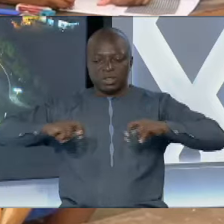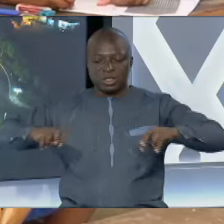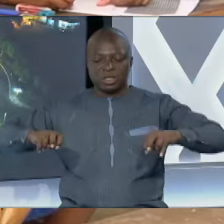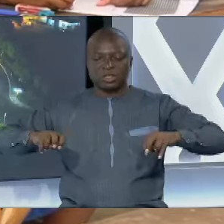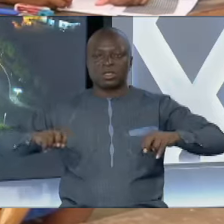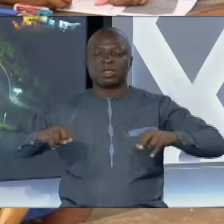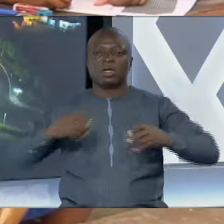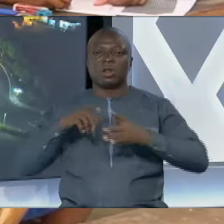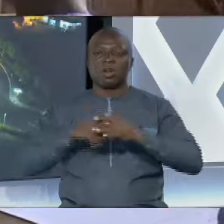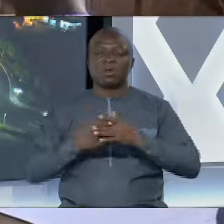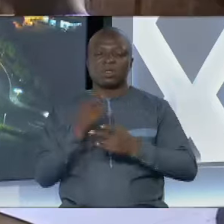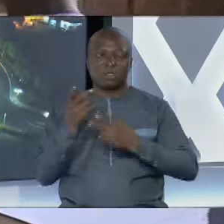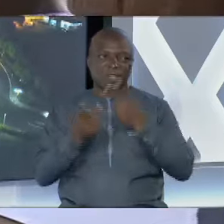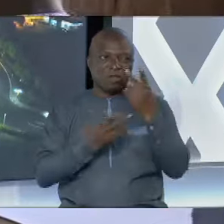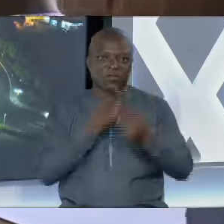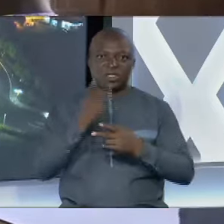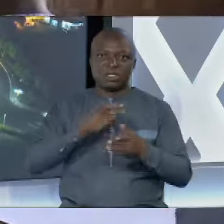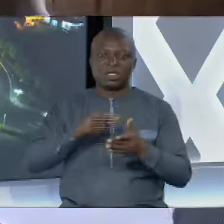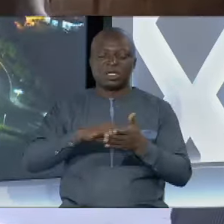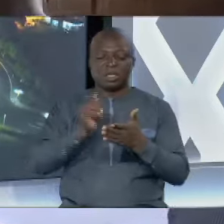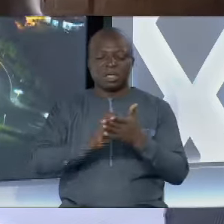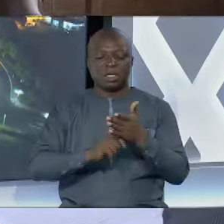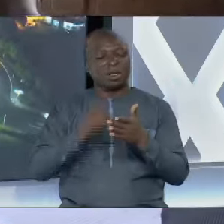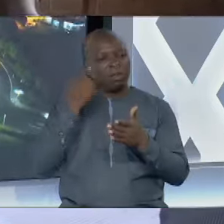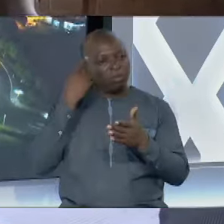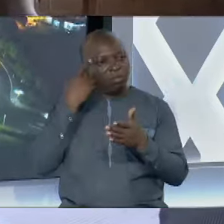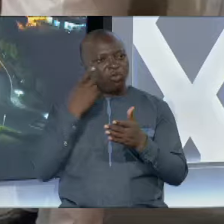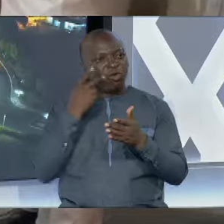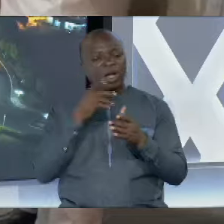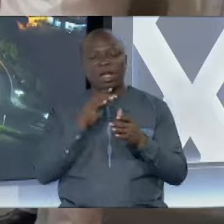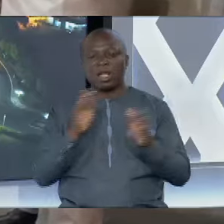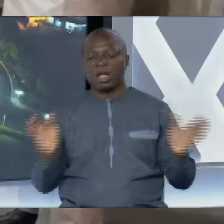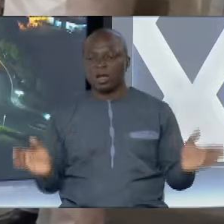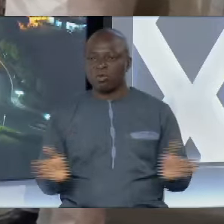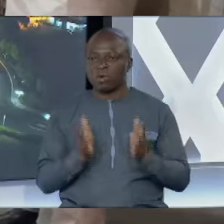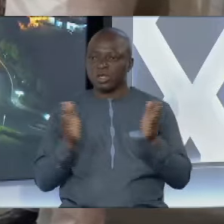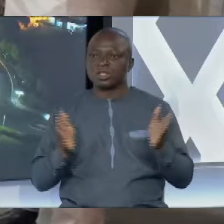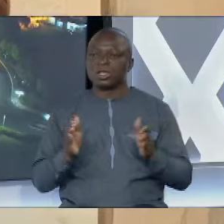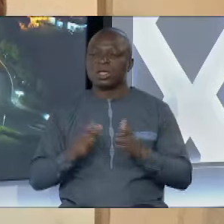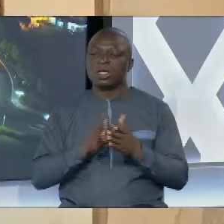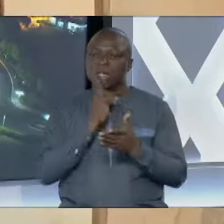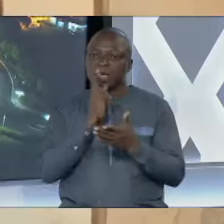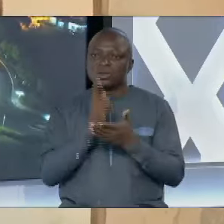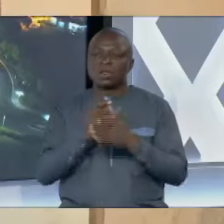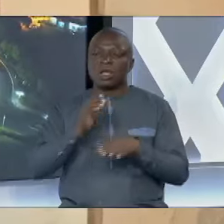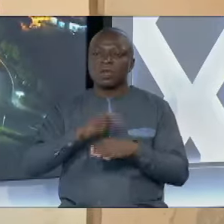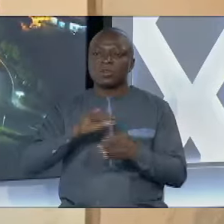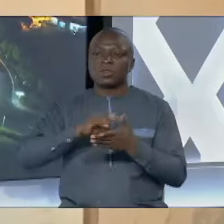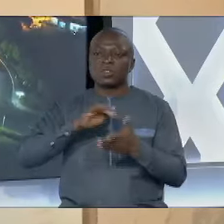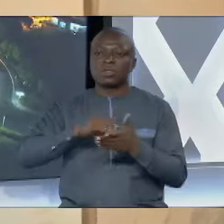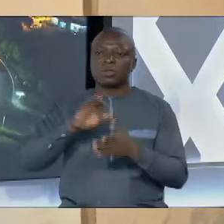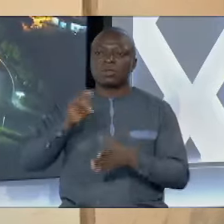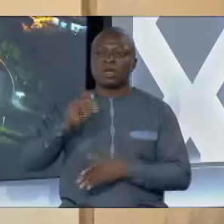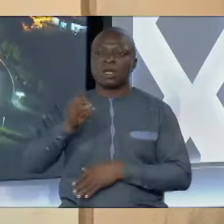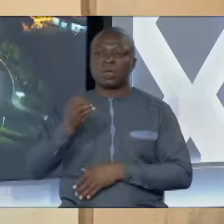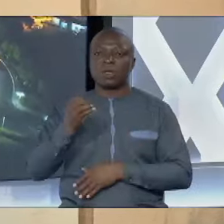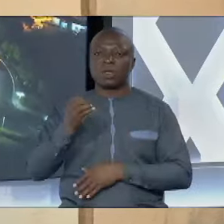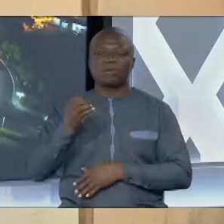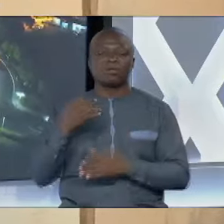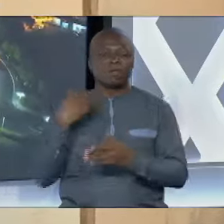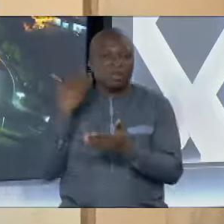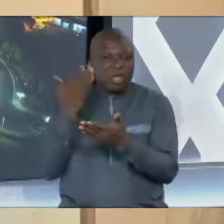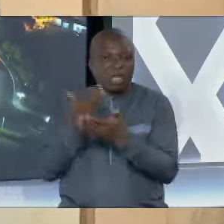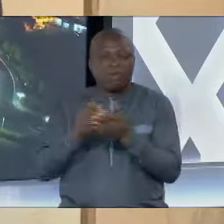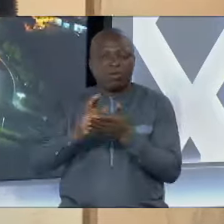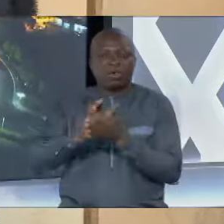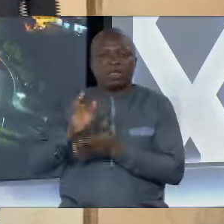sa visite des centres d'écrit pour encourager et rassurer les candidats. Après le centre d'écrit d'Agonivé, cap sur le